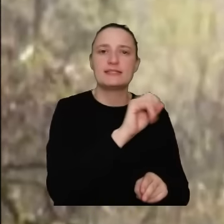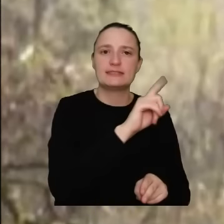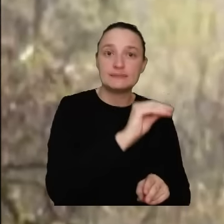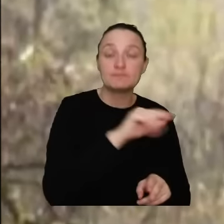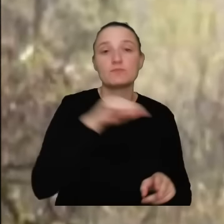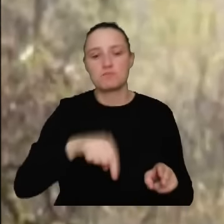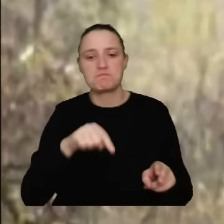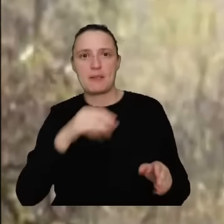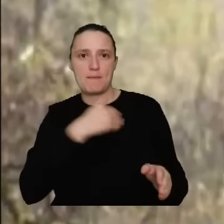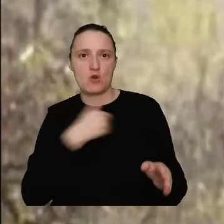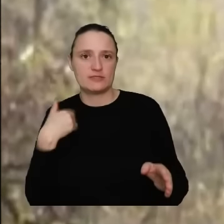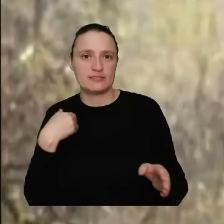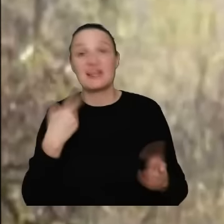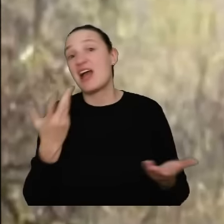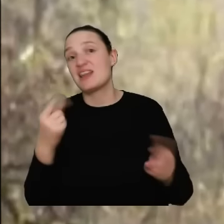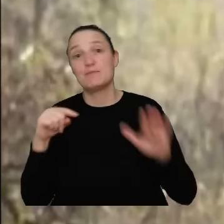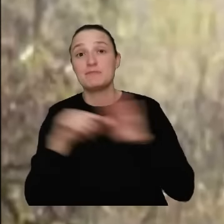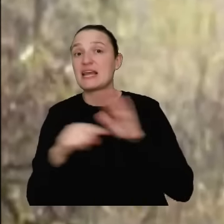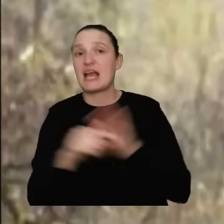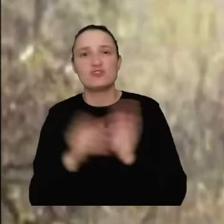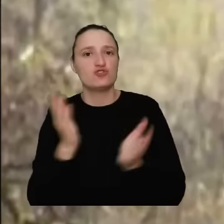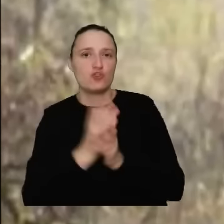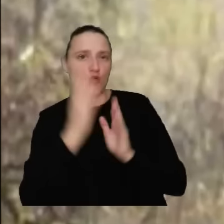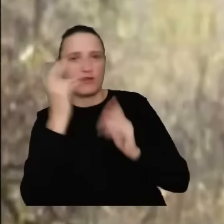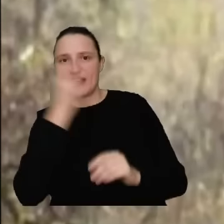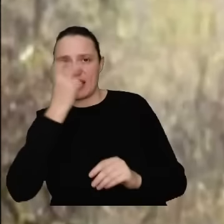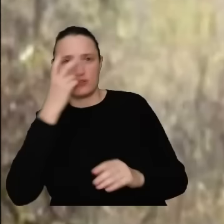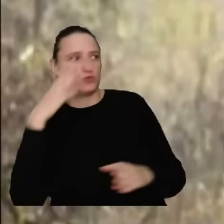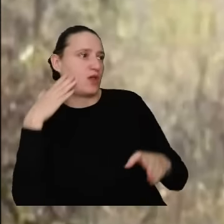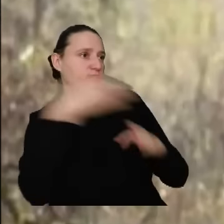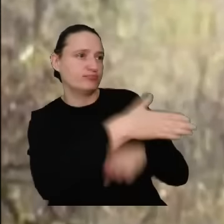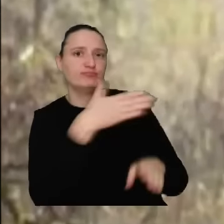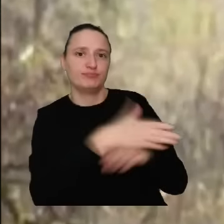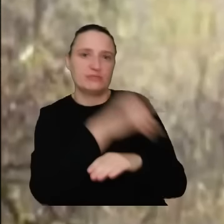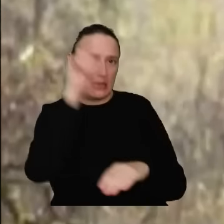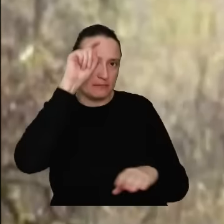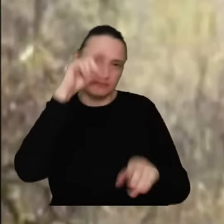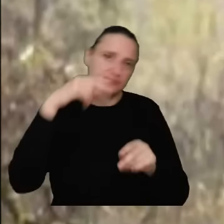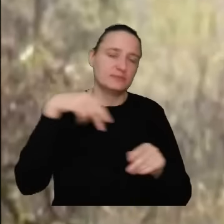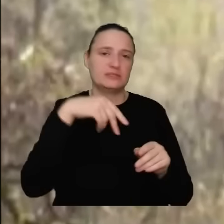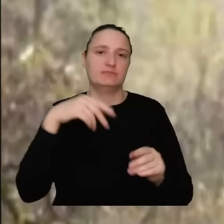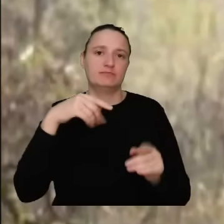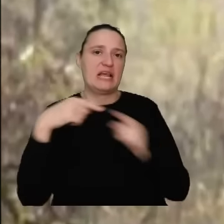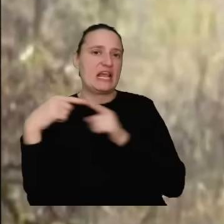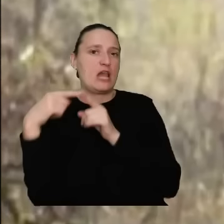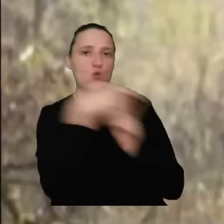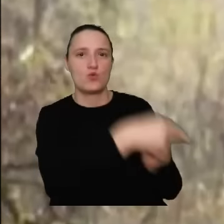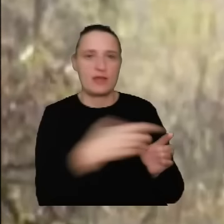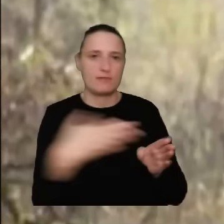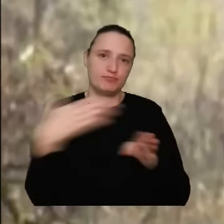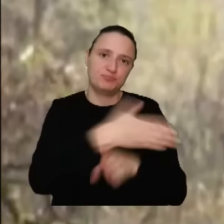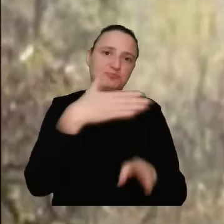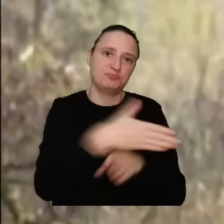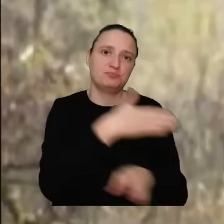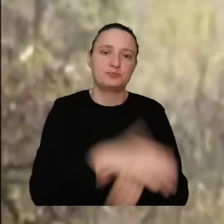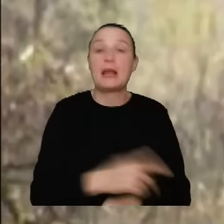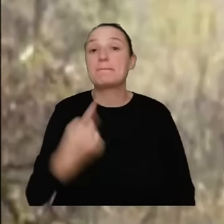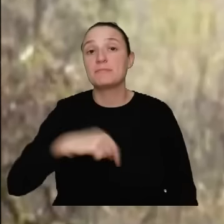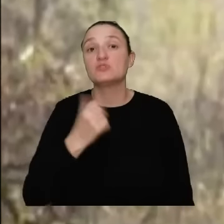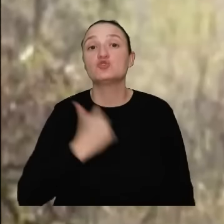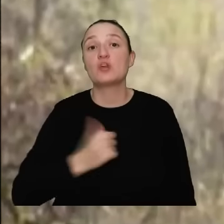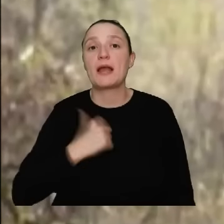idą w jedną stronę i tylko w jedną stronę granica jest patrolowana. My do tematu oczywiście będziemy wracać. Czekamy na dane, na